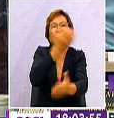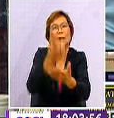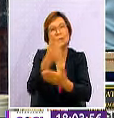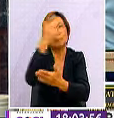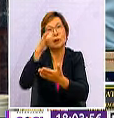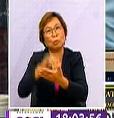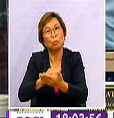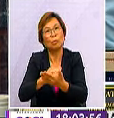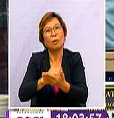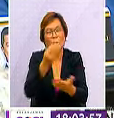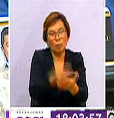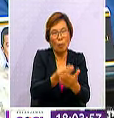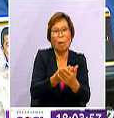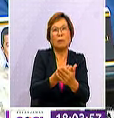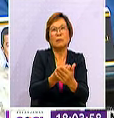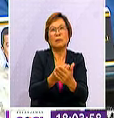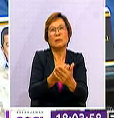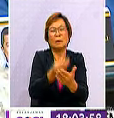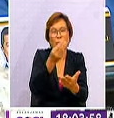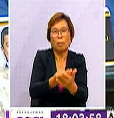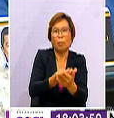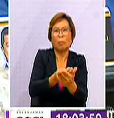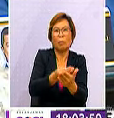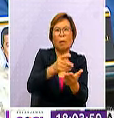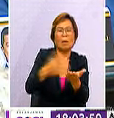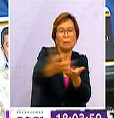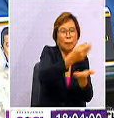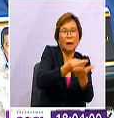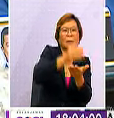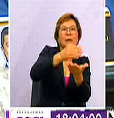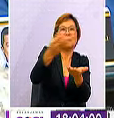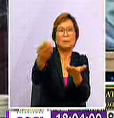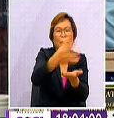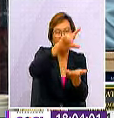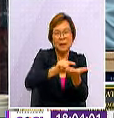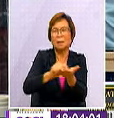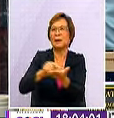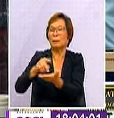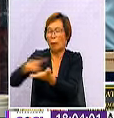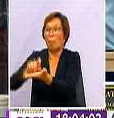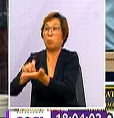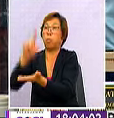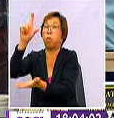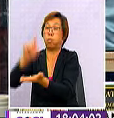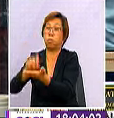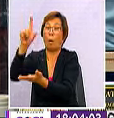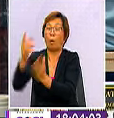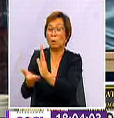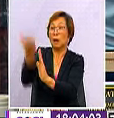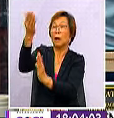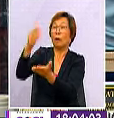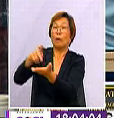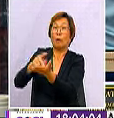itu, fiscal deficit ataupun deficit fiscal bagi tahun 2020 dianggar meningkat